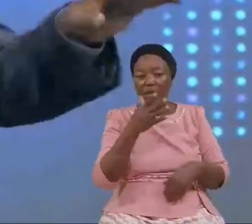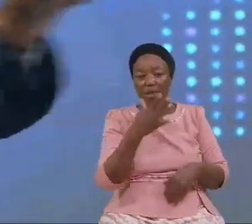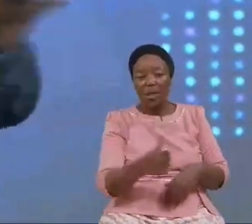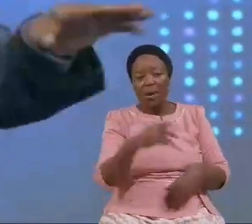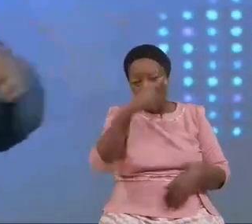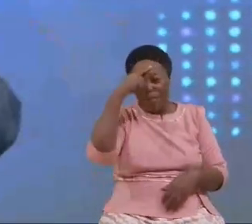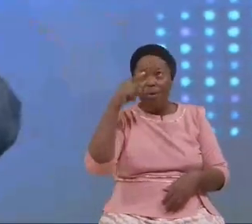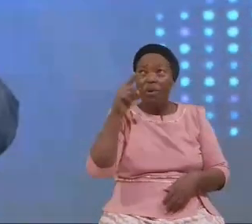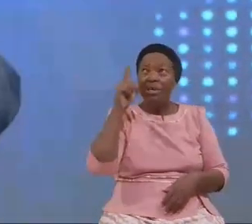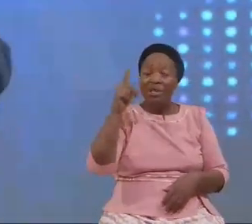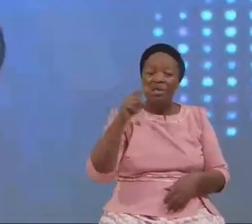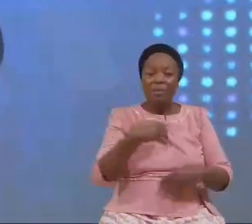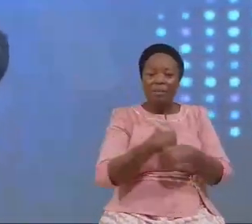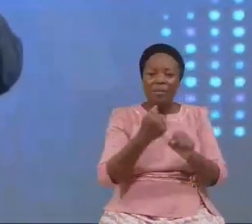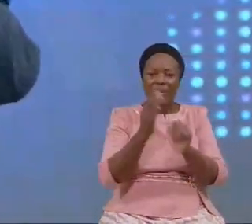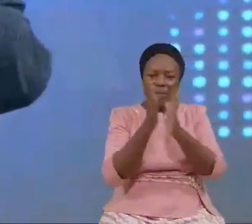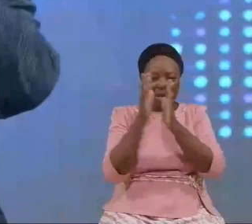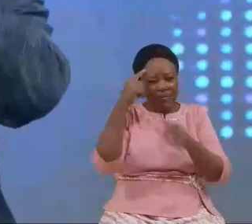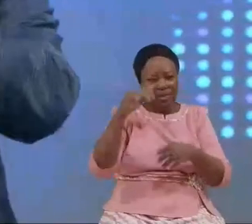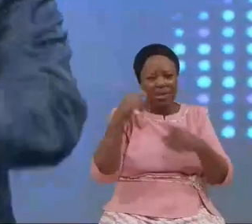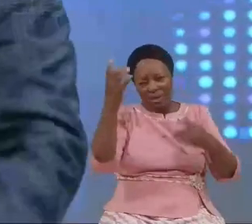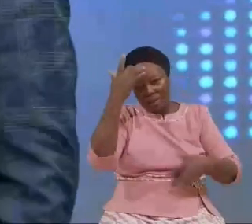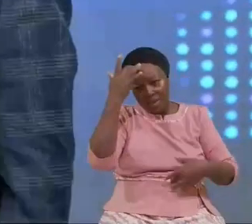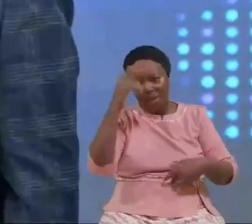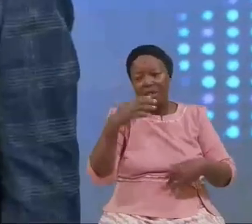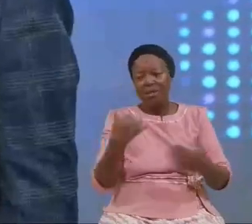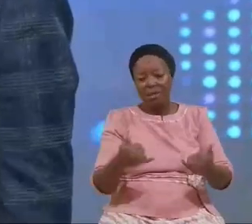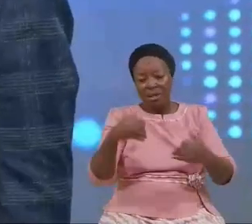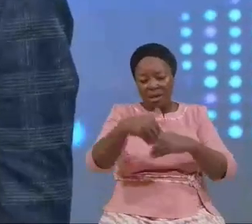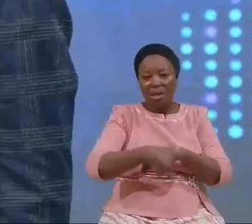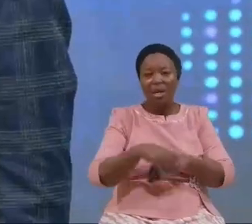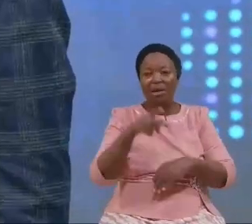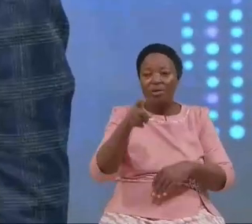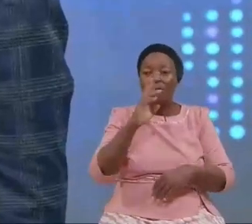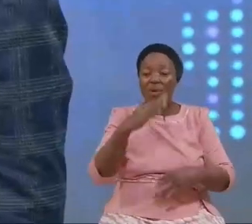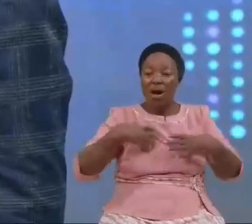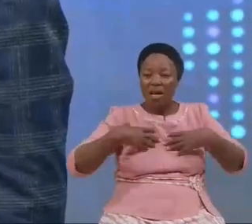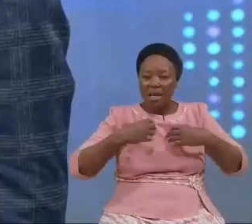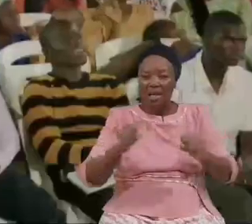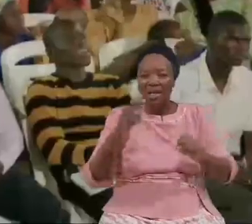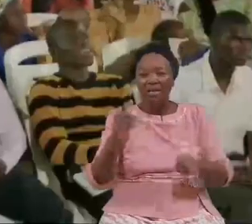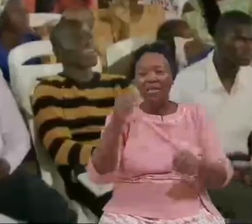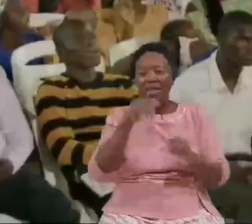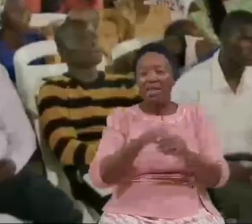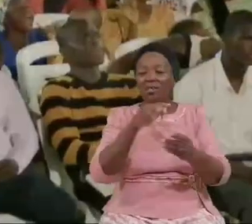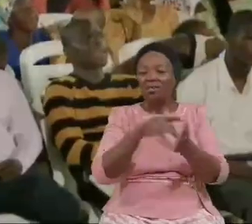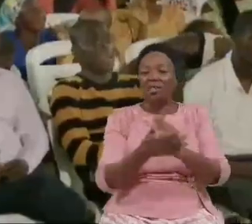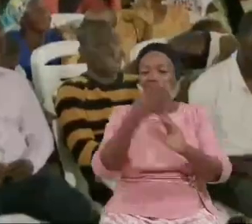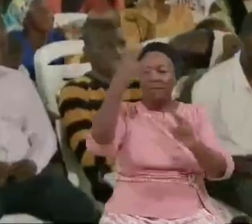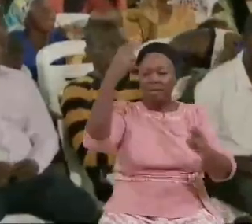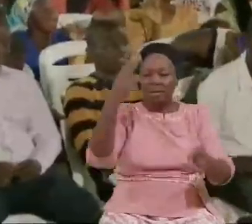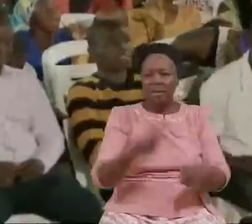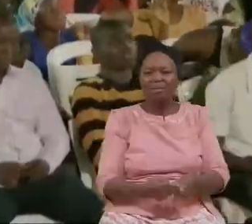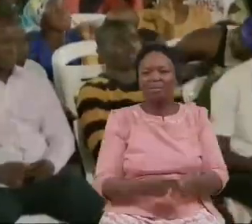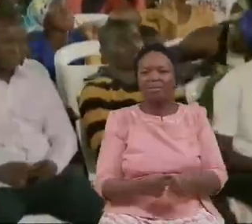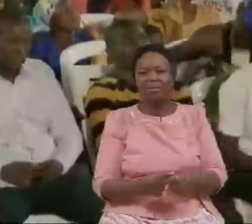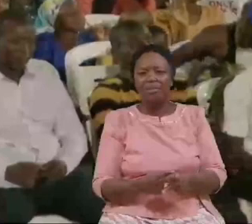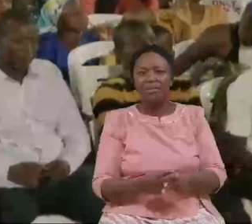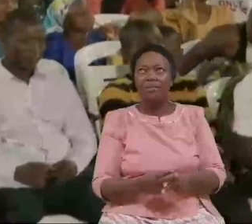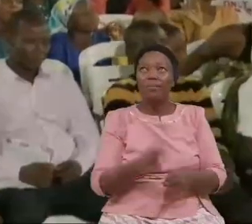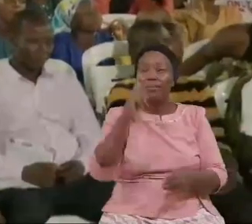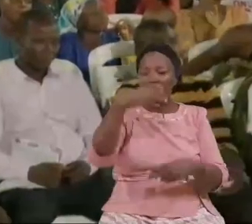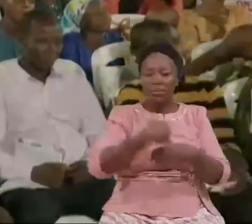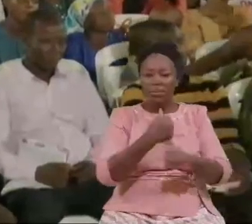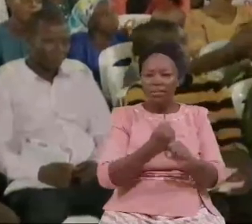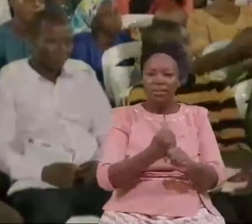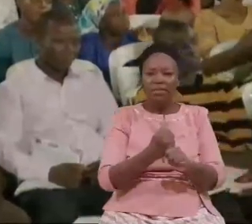qu'il intersède pour les malades ce soir tu es guéri au nom de Jésus il